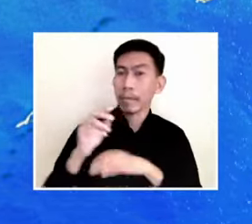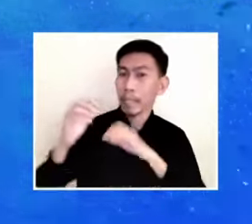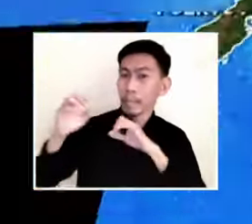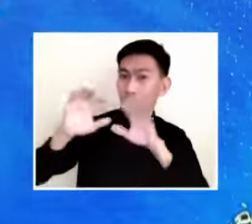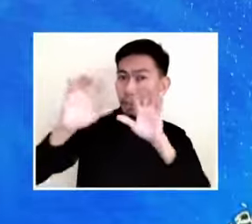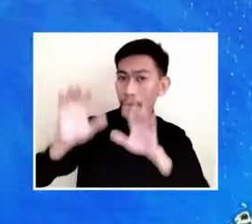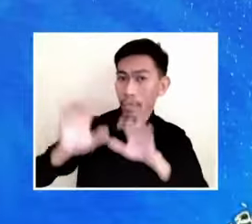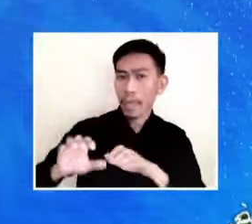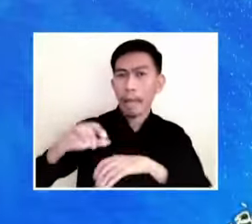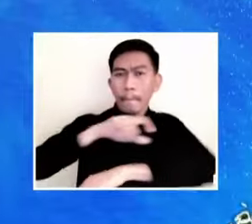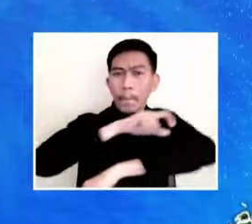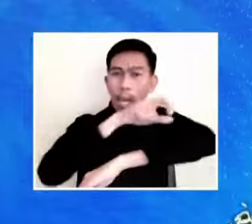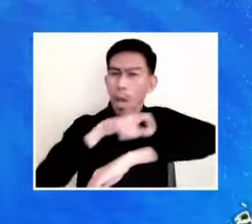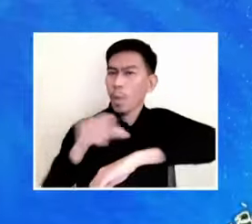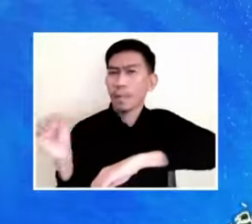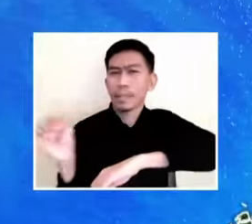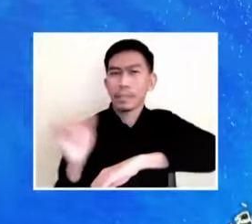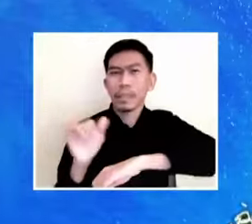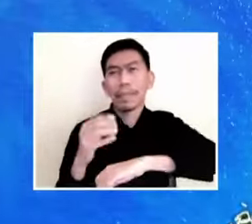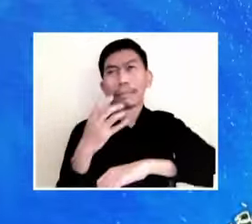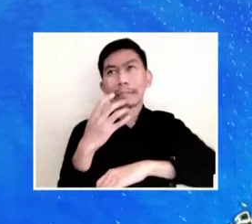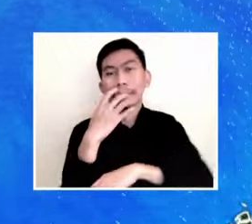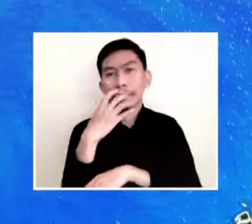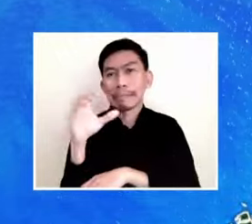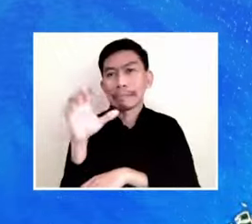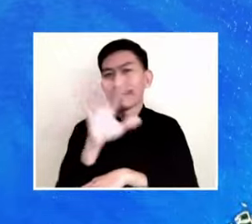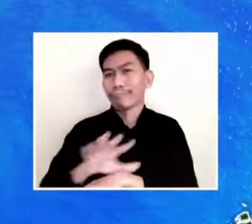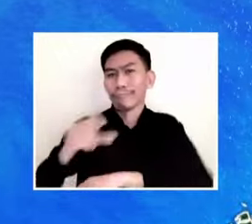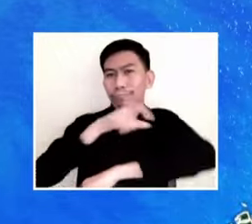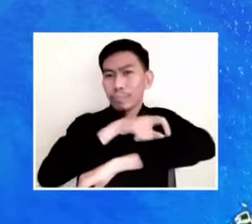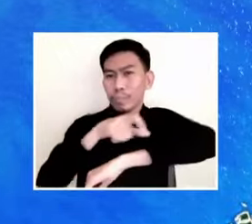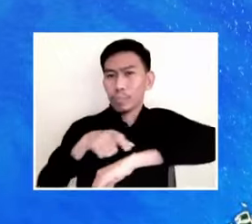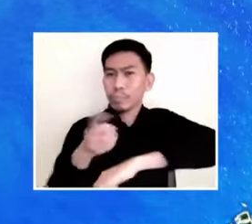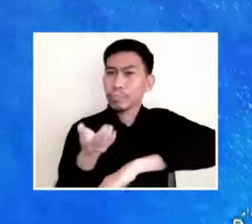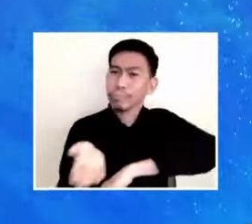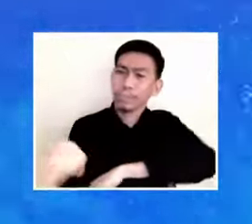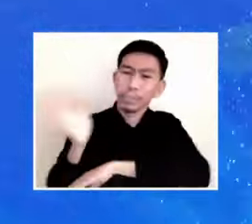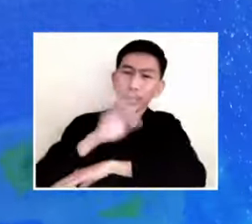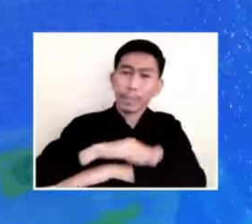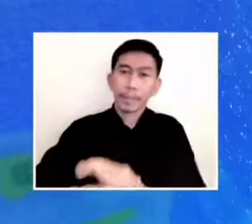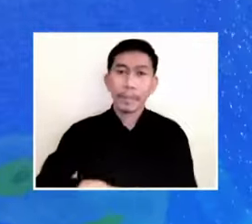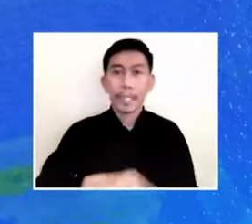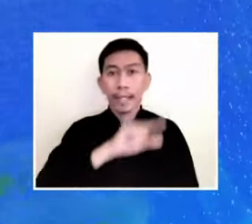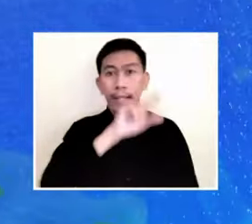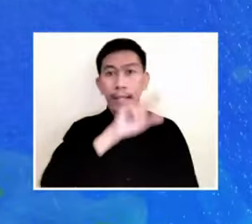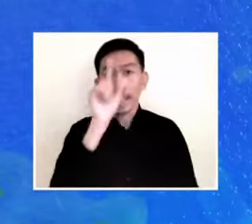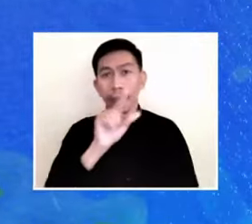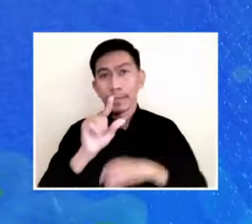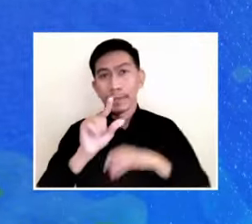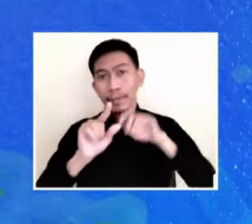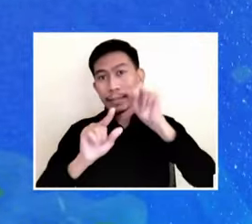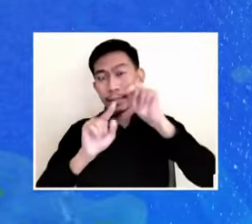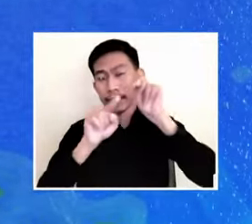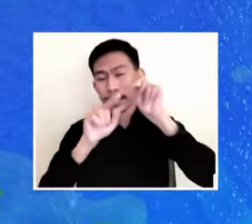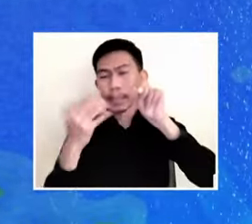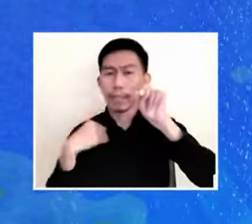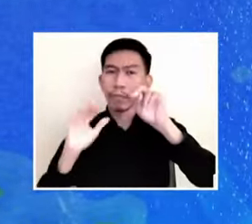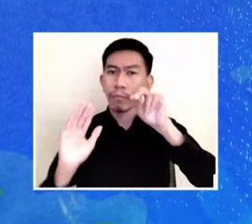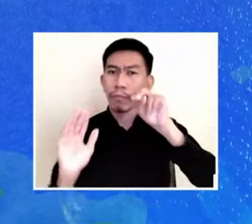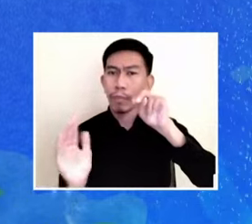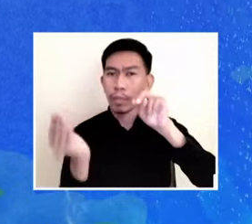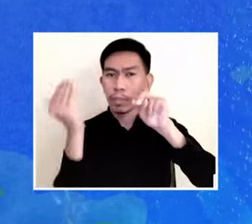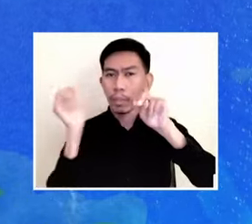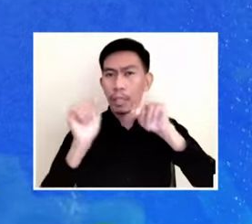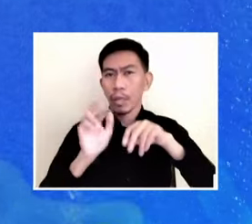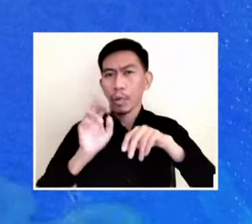Palawan, kaya mainit po ang panahon sa buong probinsya maghapon. Sa Luzon naman, may mga pag-ulan mula umaga dito po sa Aurora at sa